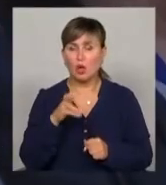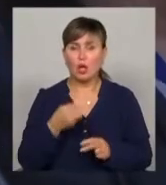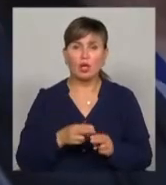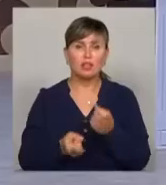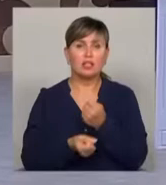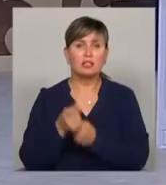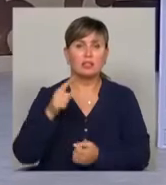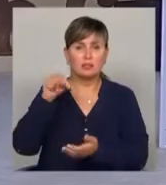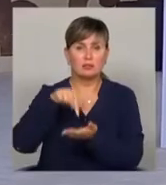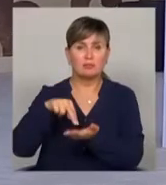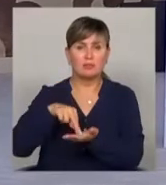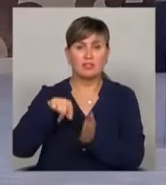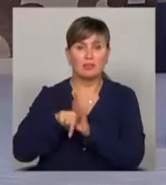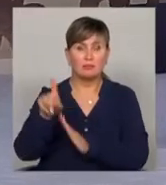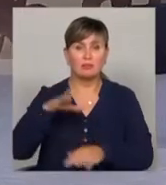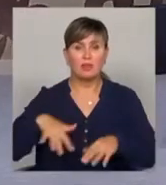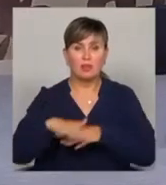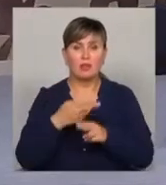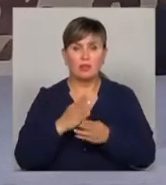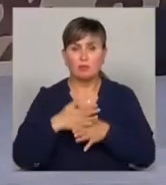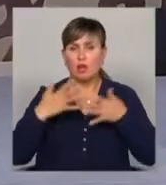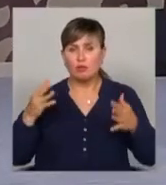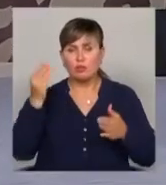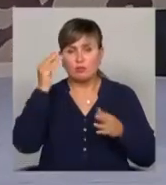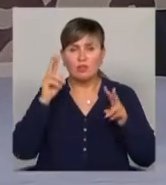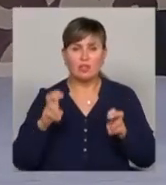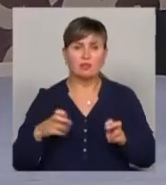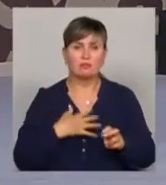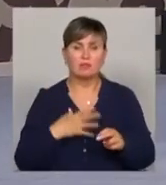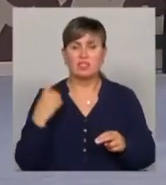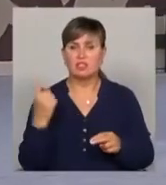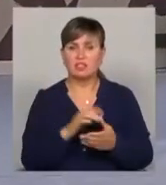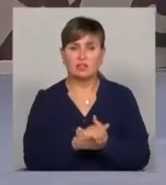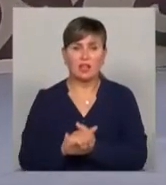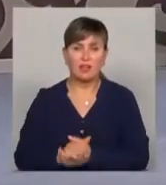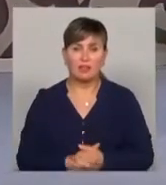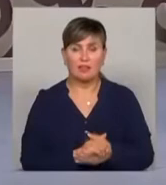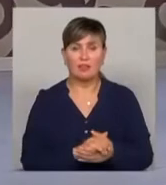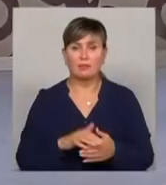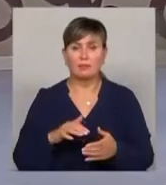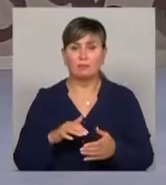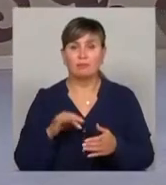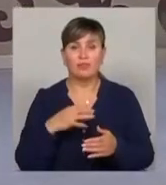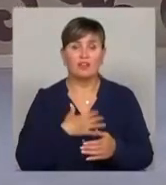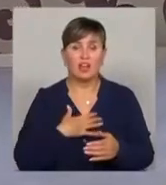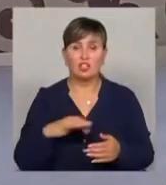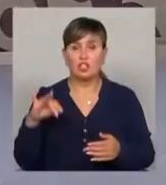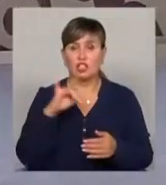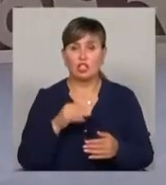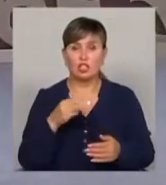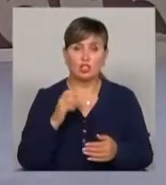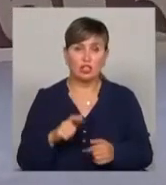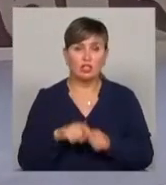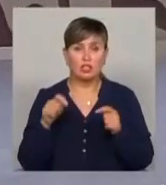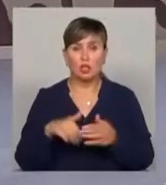истоков единения великого народа. Это имеет большое символическое значение. Это знак единства страны, целостности нации. Важный исторический шаг к созданию